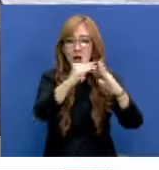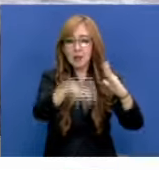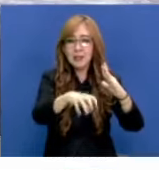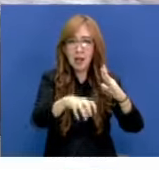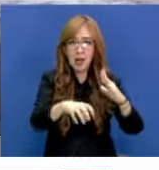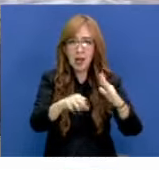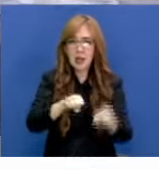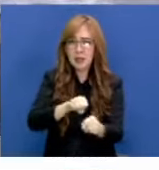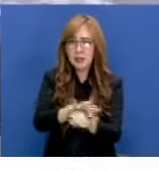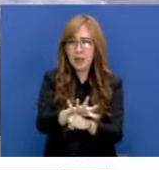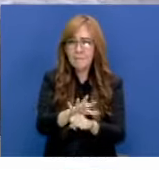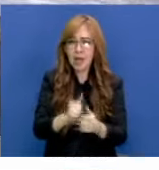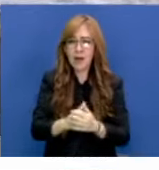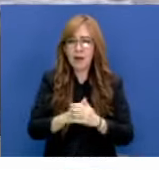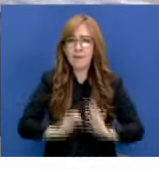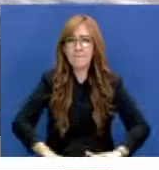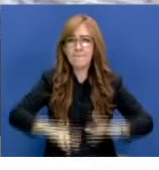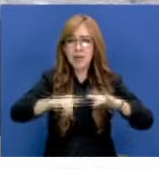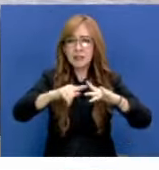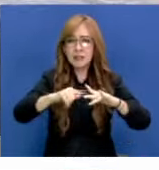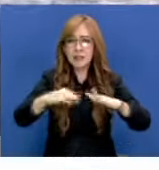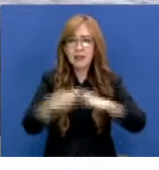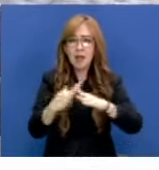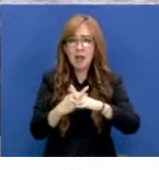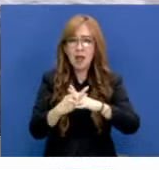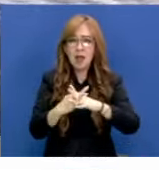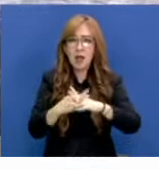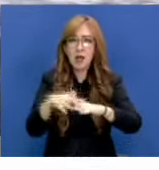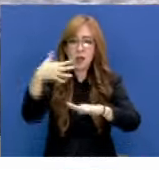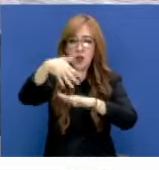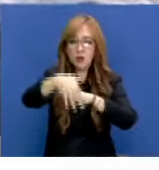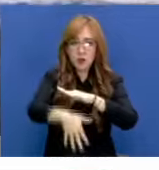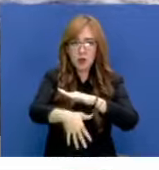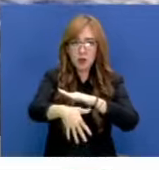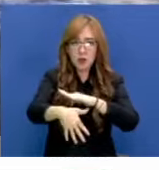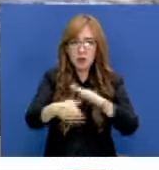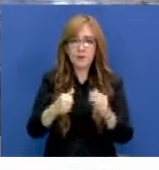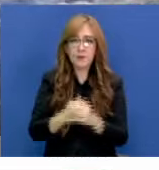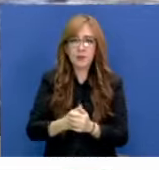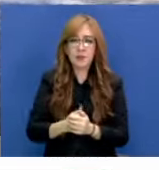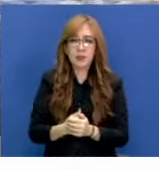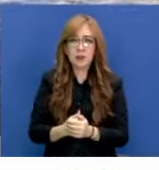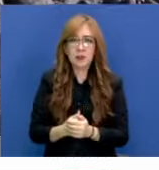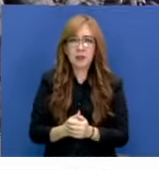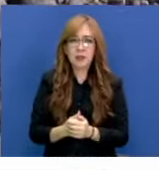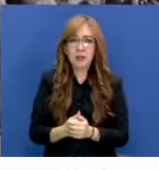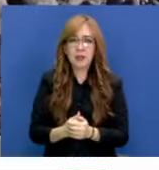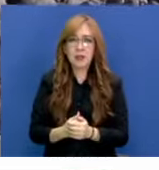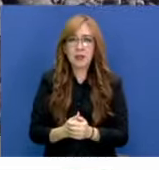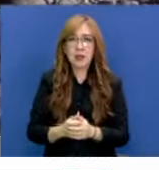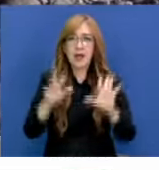terjadinya bencana banjir dan tanah longsor di Kabupaten Lumajang ini telah menyebar pada 9